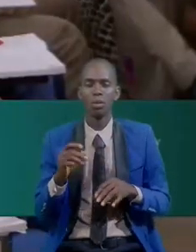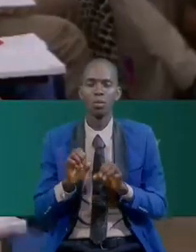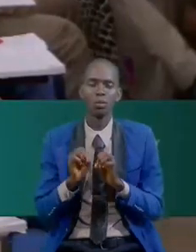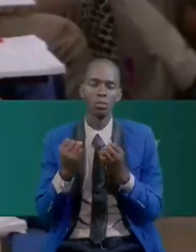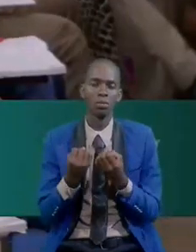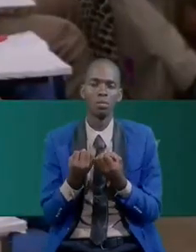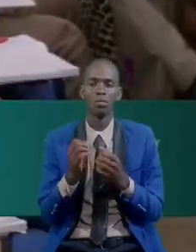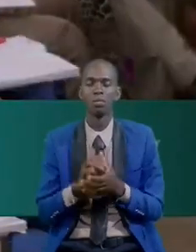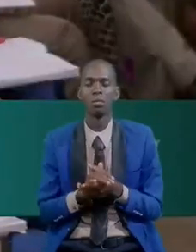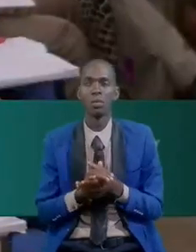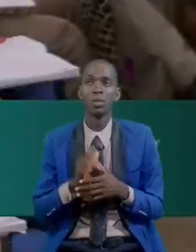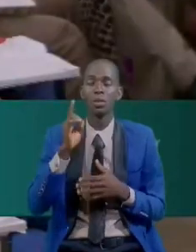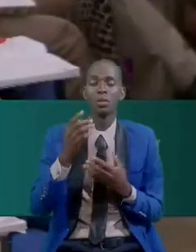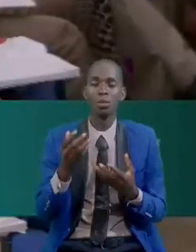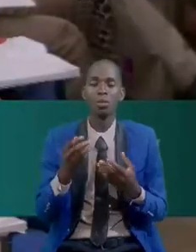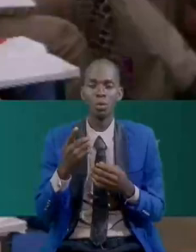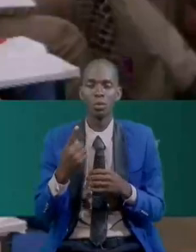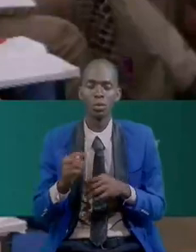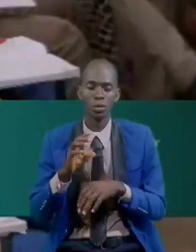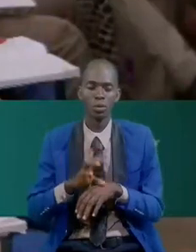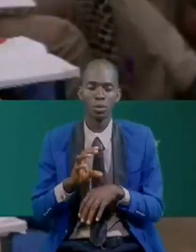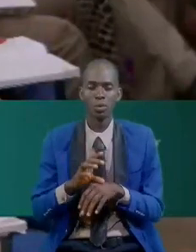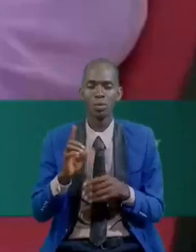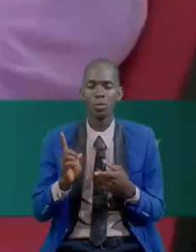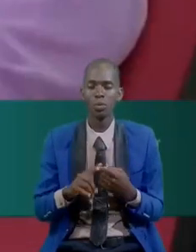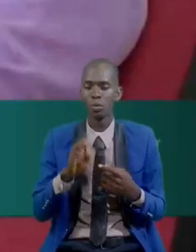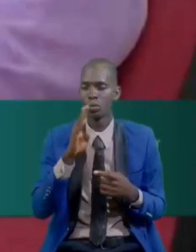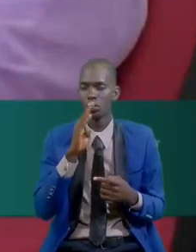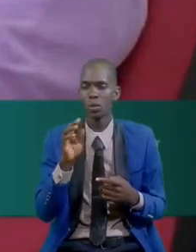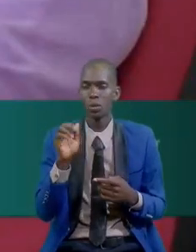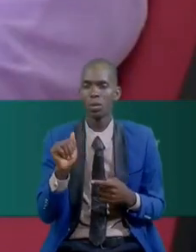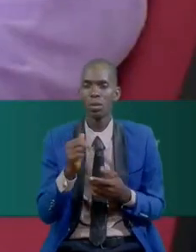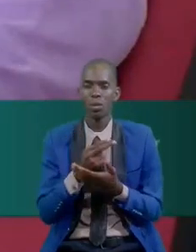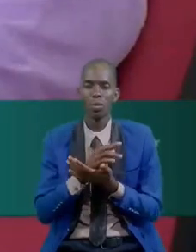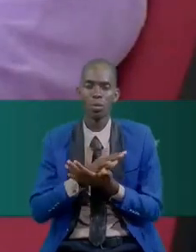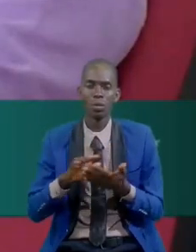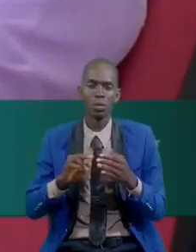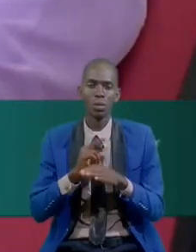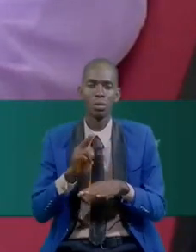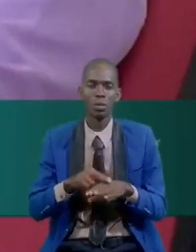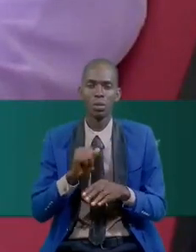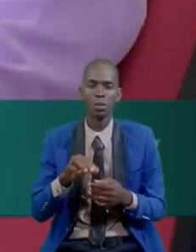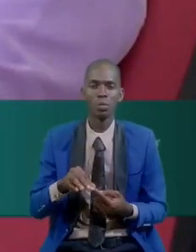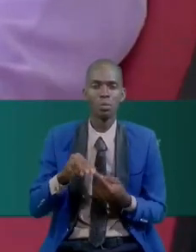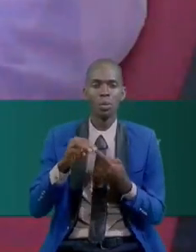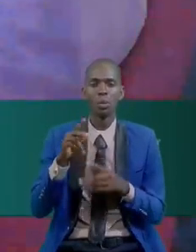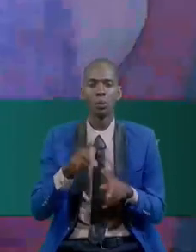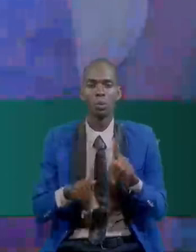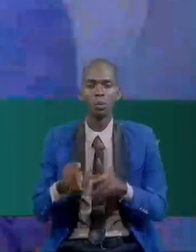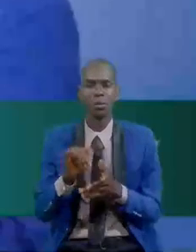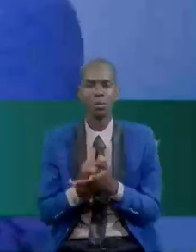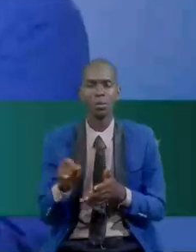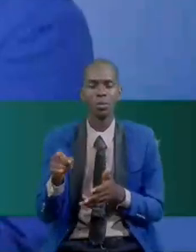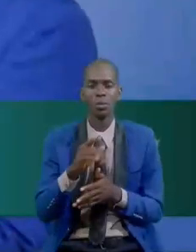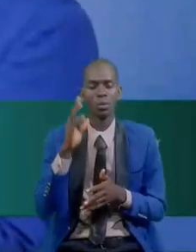grande société. Il veut que l'église soit une nation sainte, un peuple acquis, afin